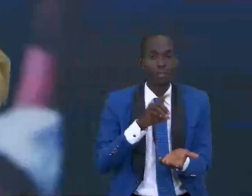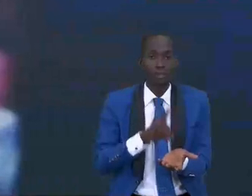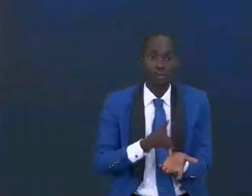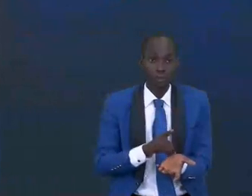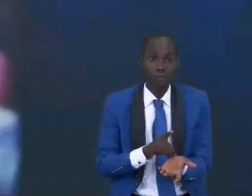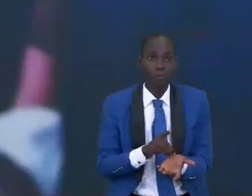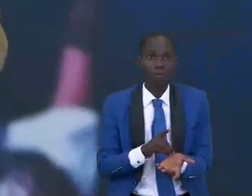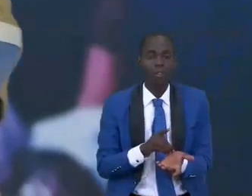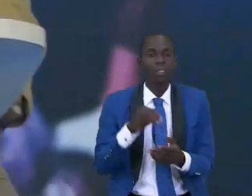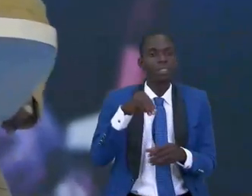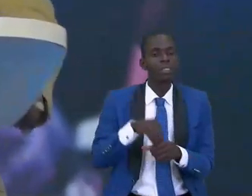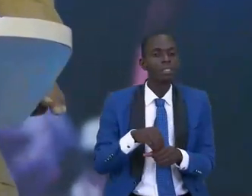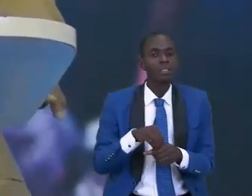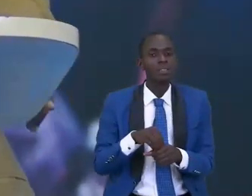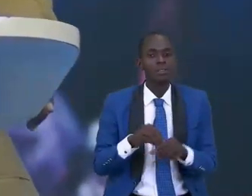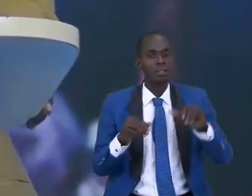il est appelé Victor